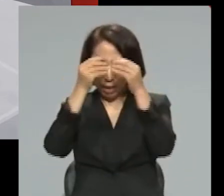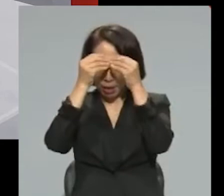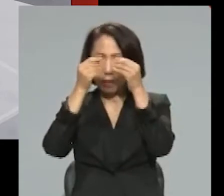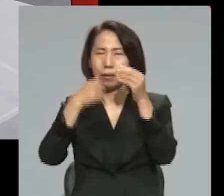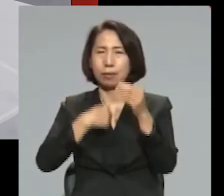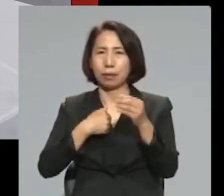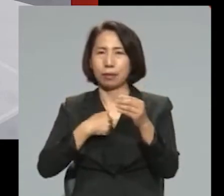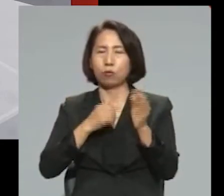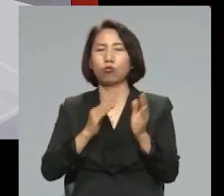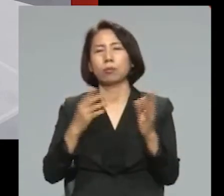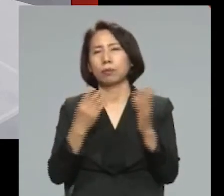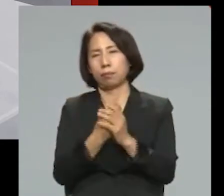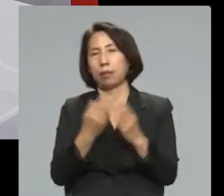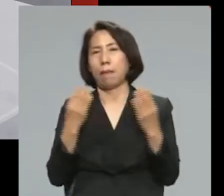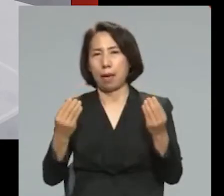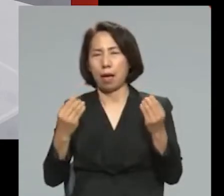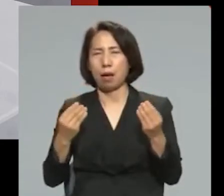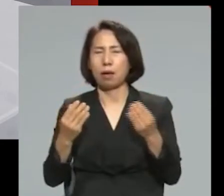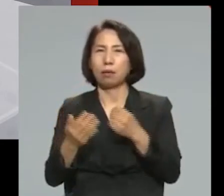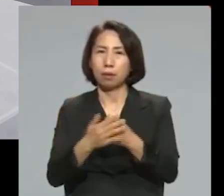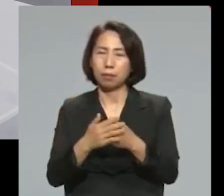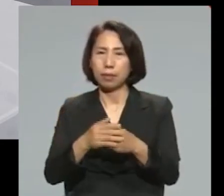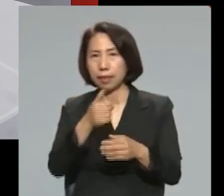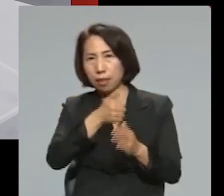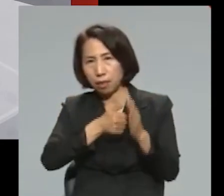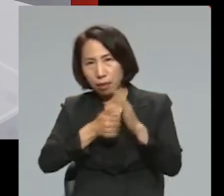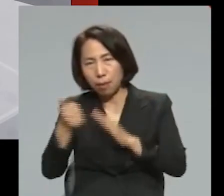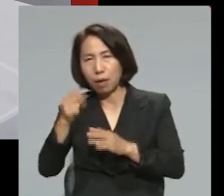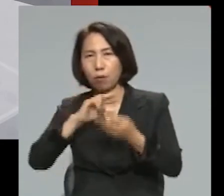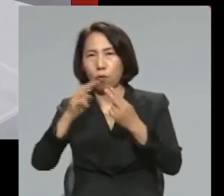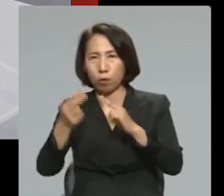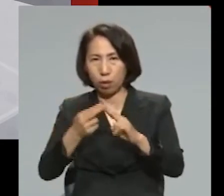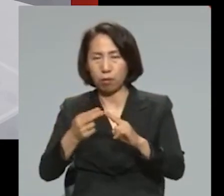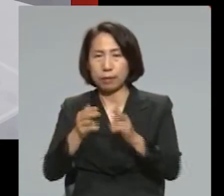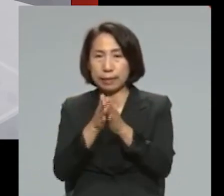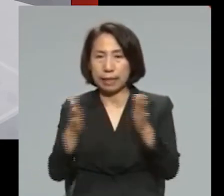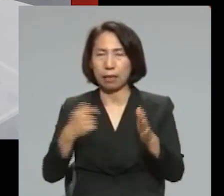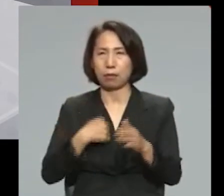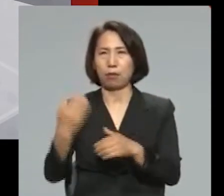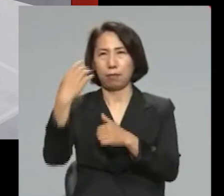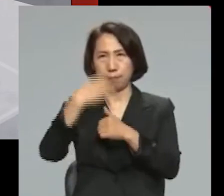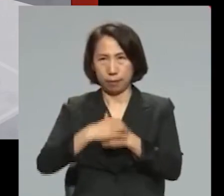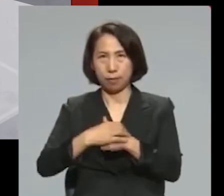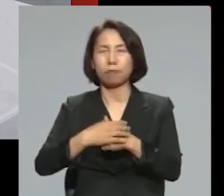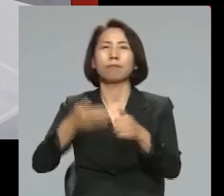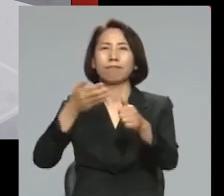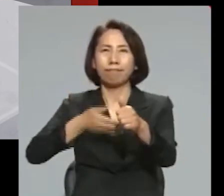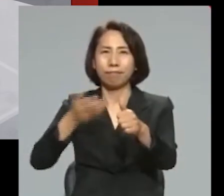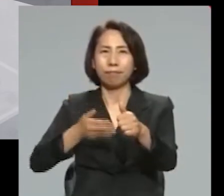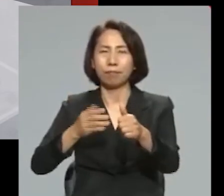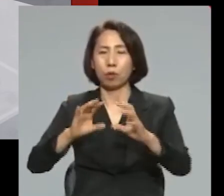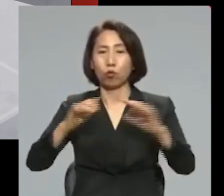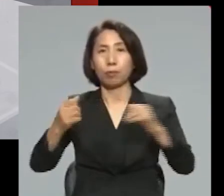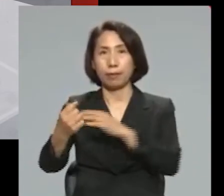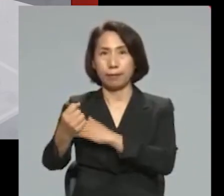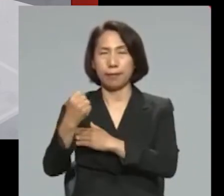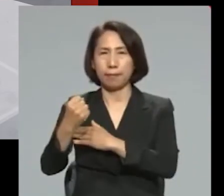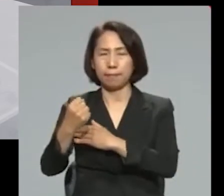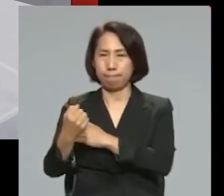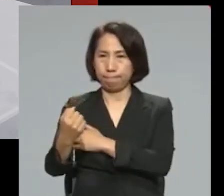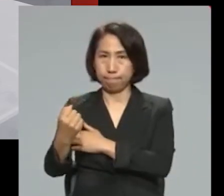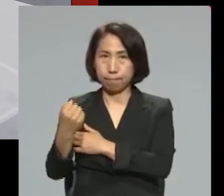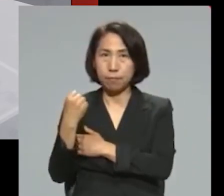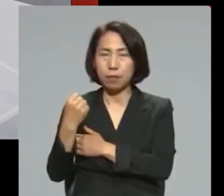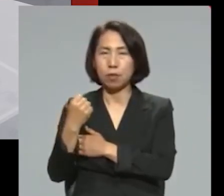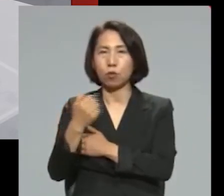이남철, 희망 고령의 시작, 검증된 이남철에게 맡겨주십시오. 국민의힘 힘있는